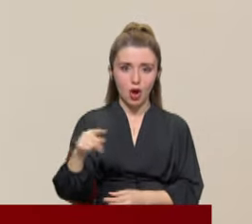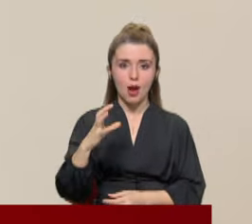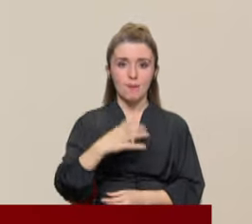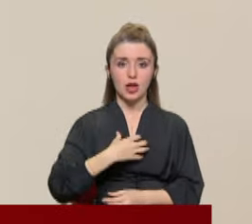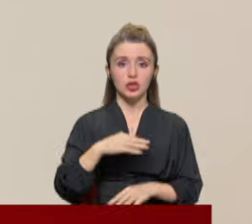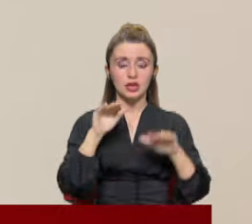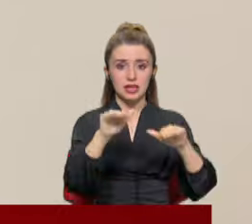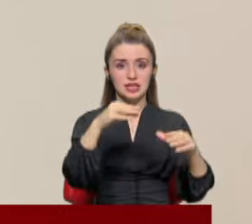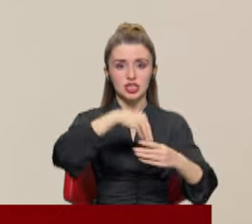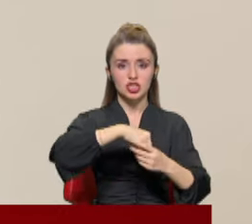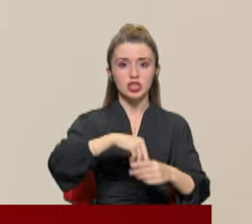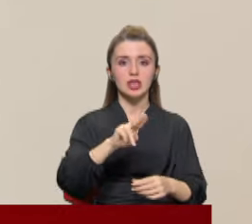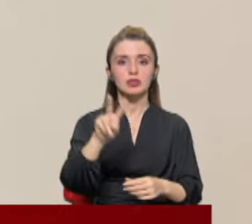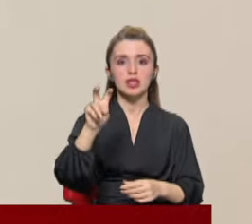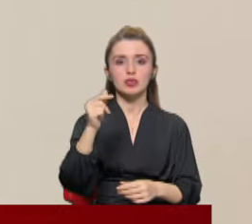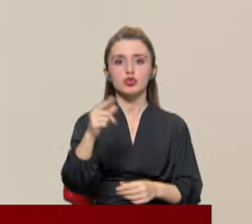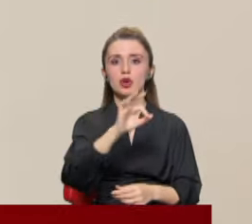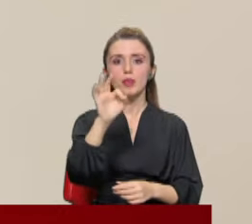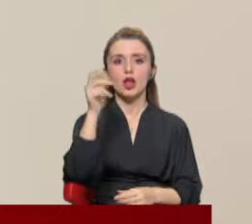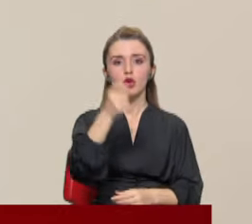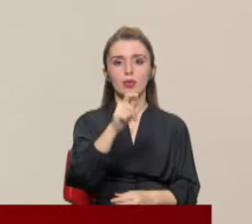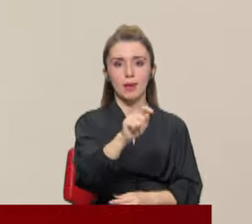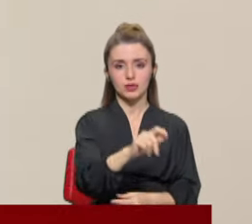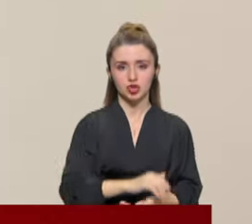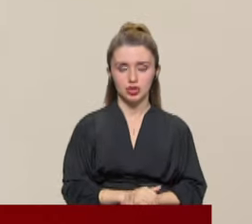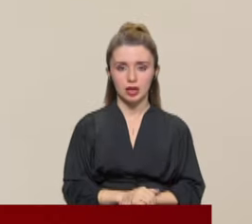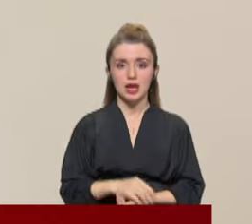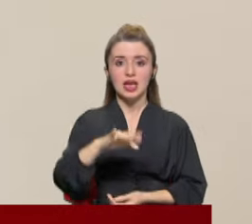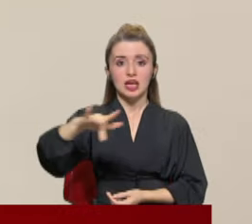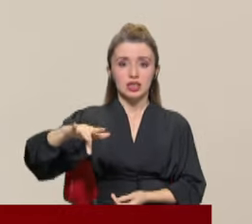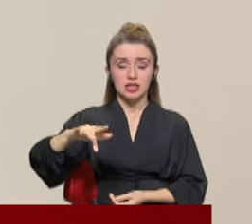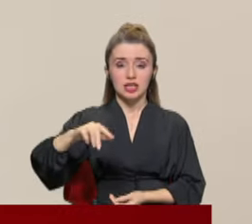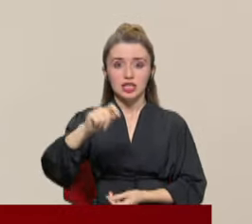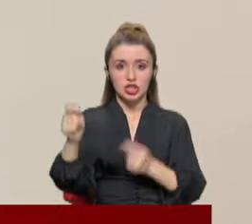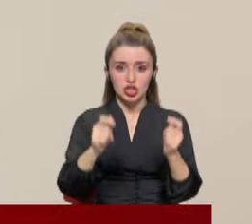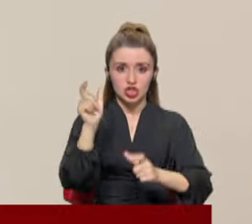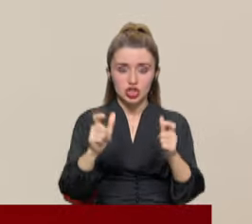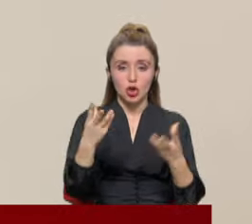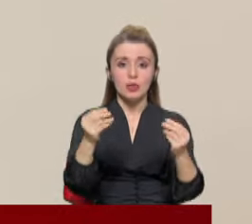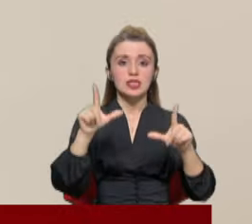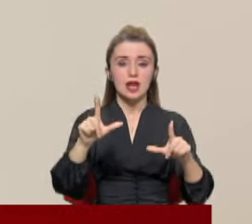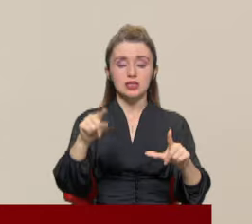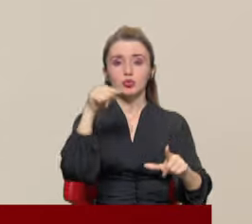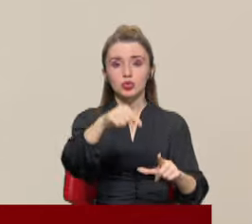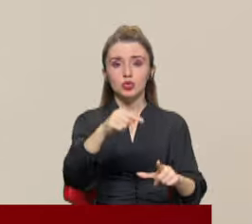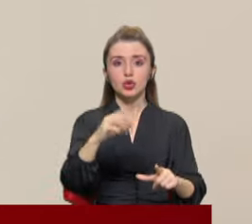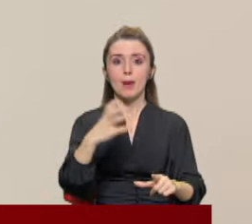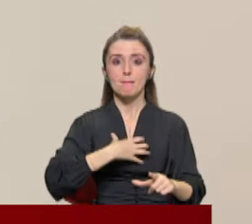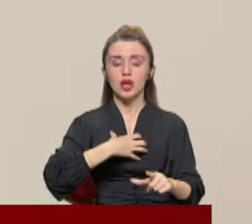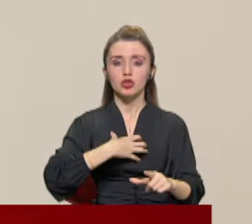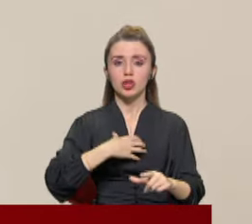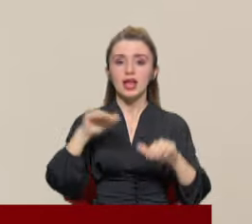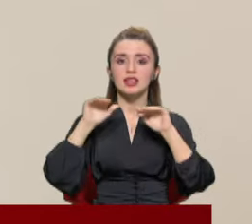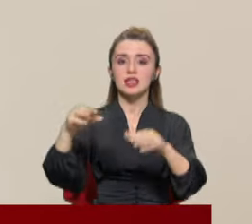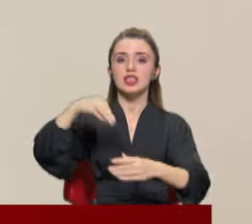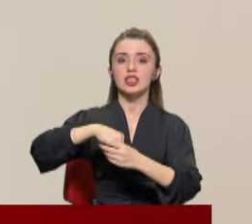işverene teşvik ve destek olarak 78,5 milyar lira ödeme yapılmıştır. İşçinin, emekçinin fonu olması gereken işsizlik fonu işverene teşvik